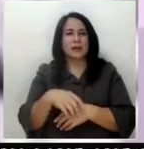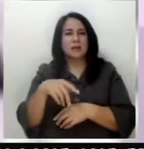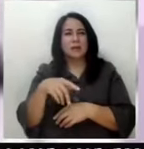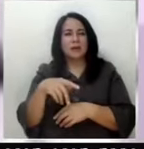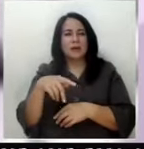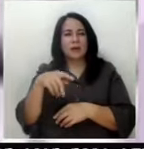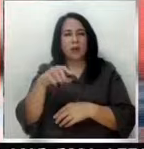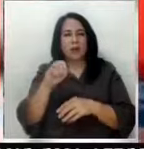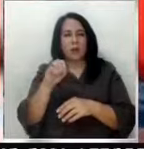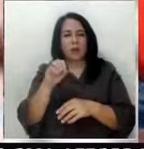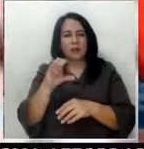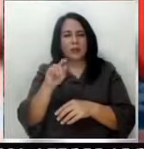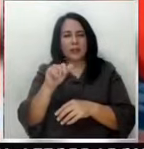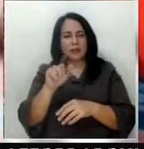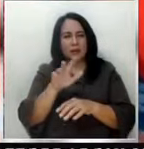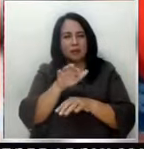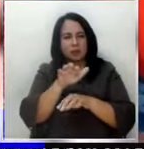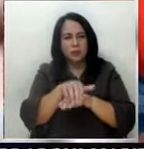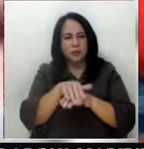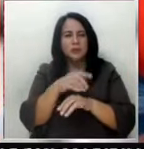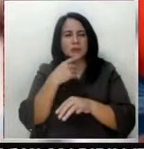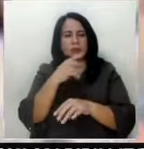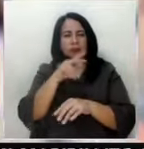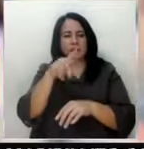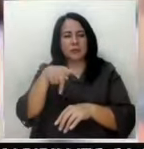Mindoro. Ayon sa Philippine Coast Guard,